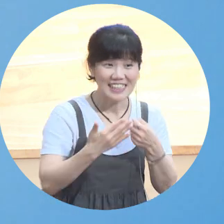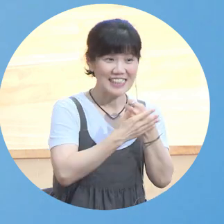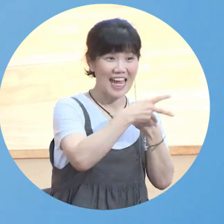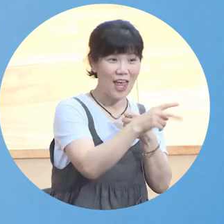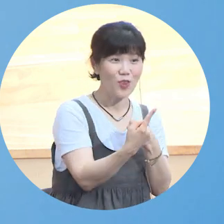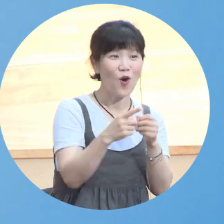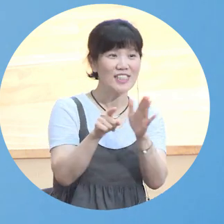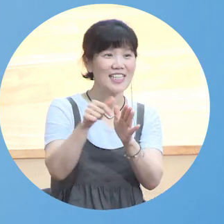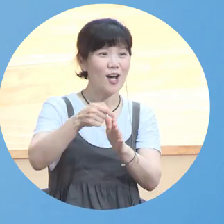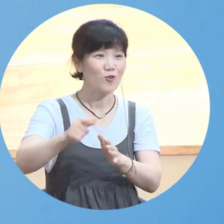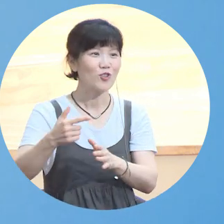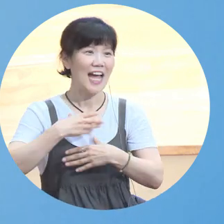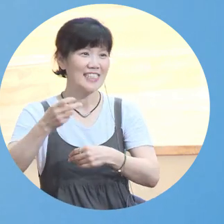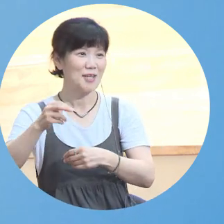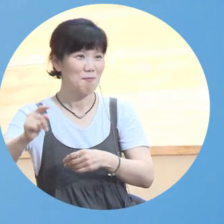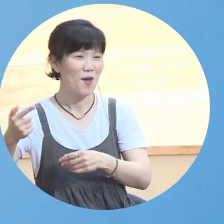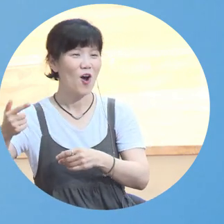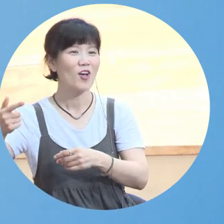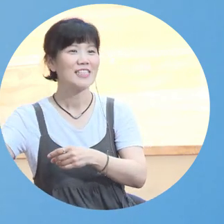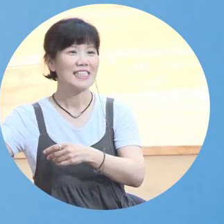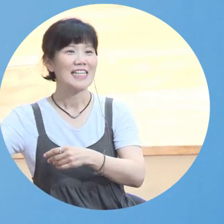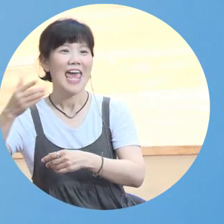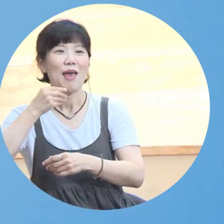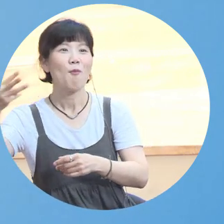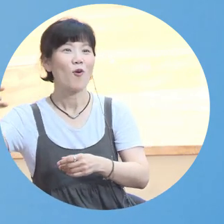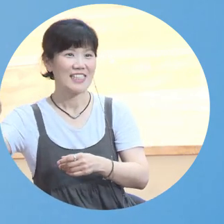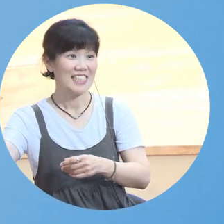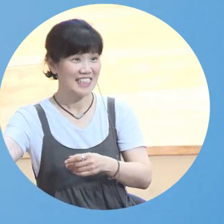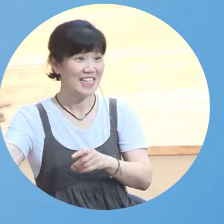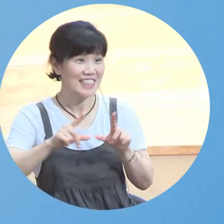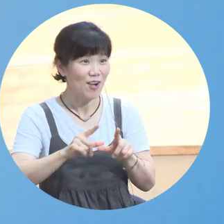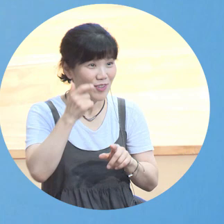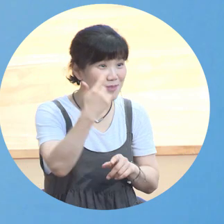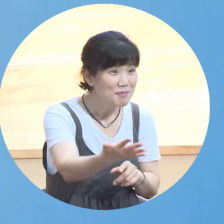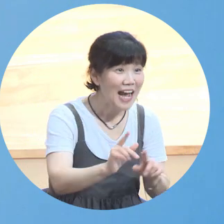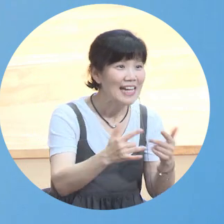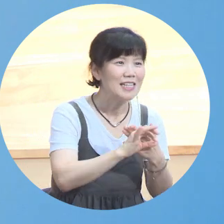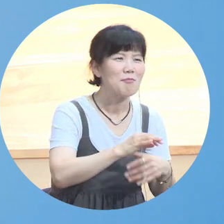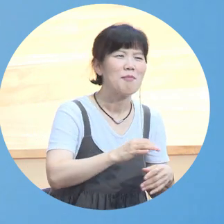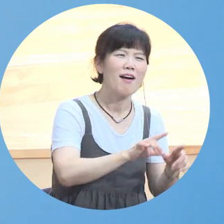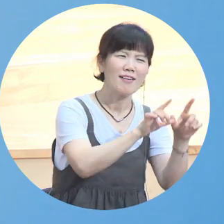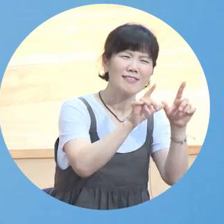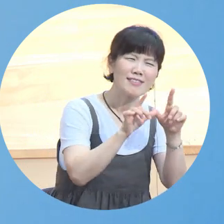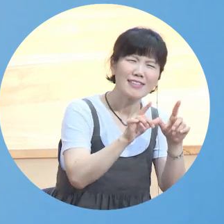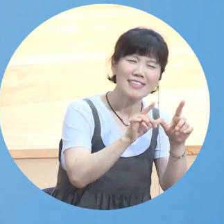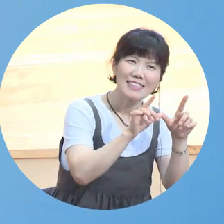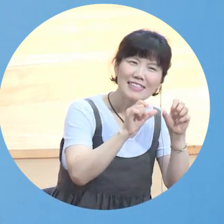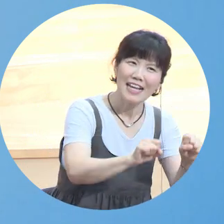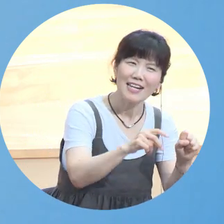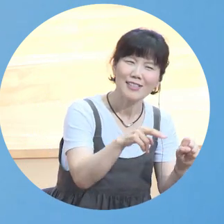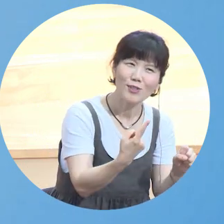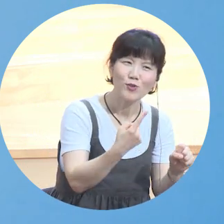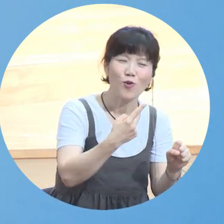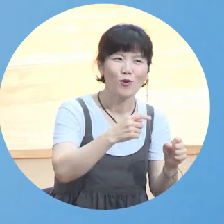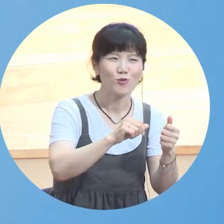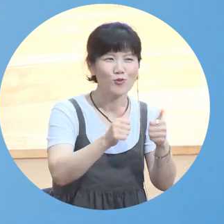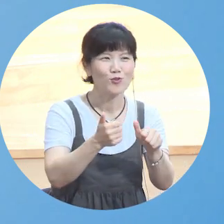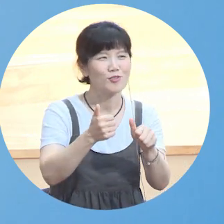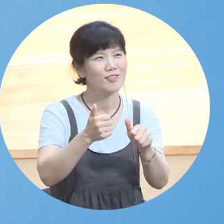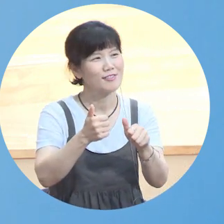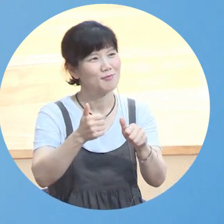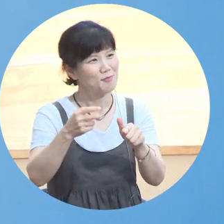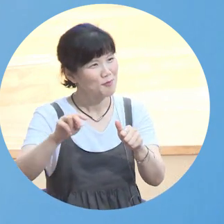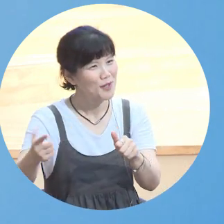행동이 7번 제 살고 있는 것인지 아니면 살기도 괴로 거니 죽으면 편안히 44번째 살고 있는지 사실은